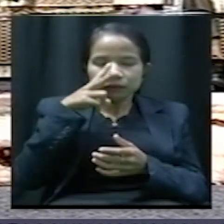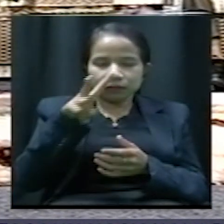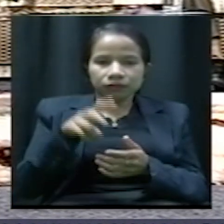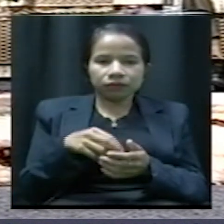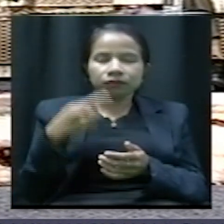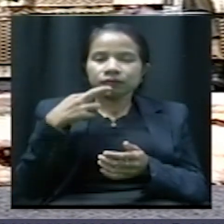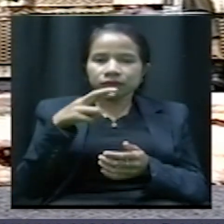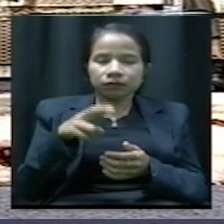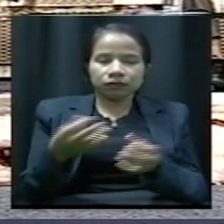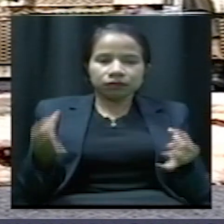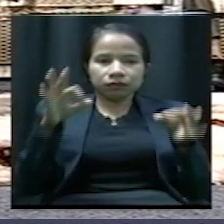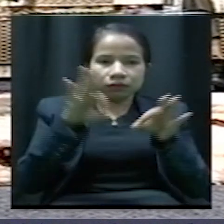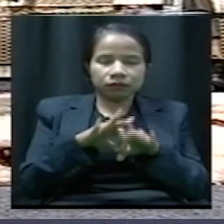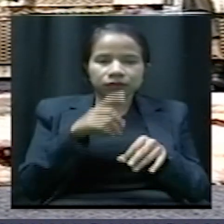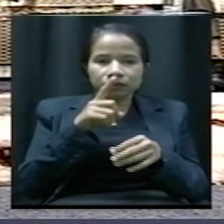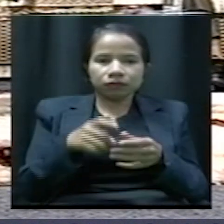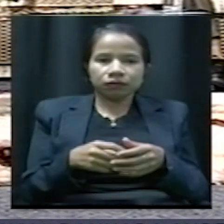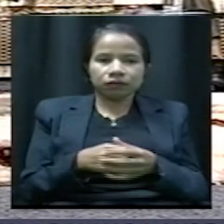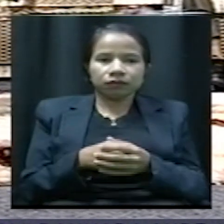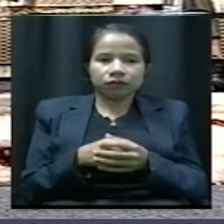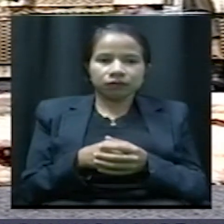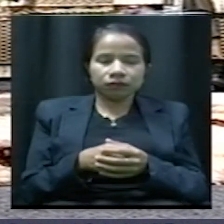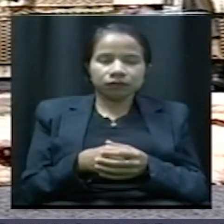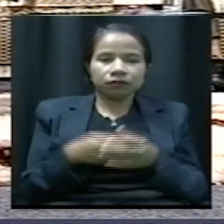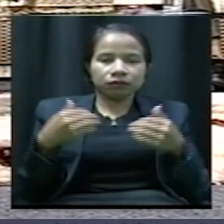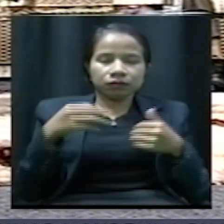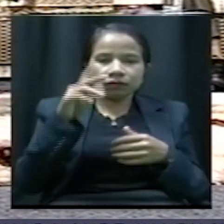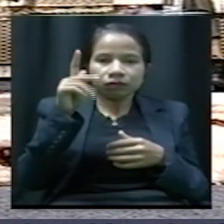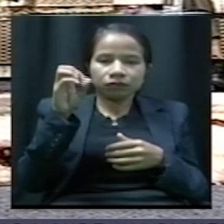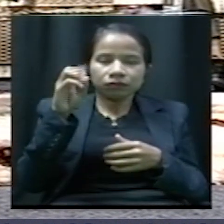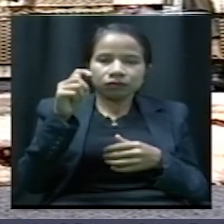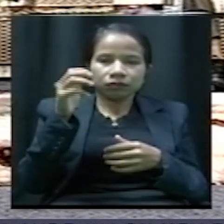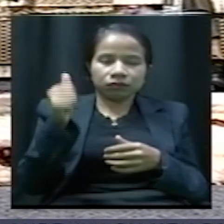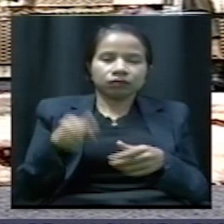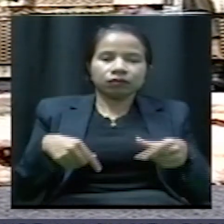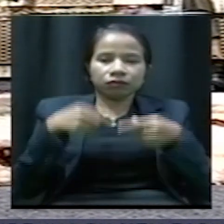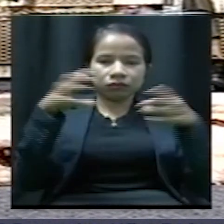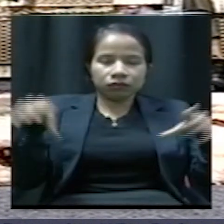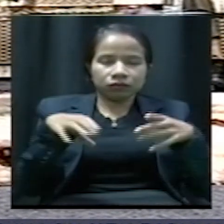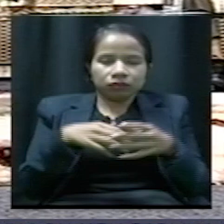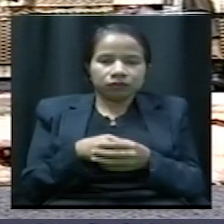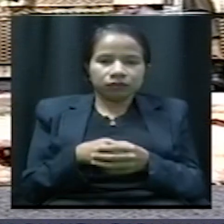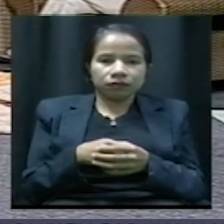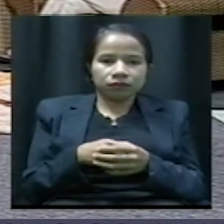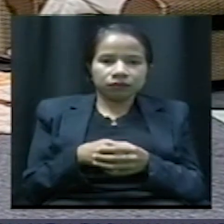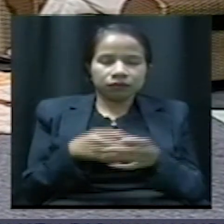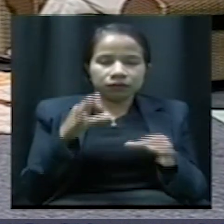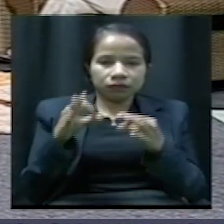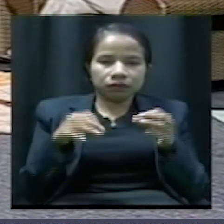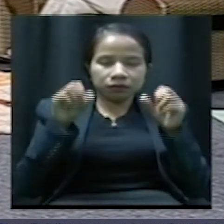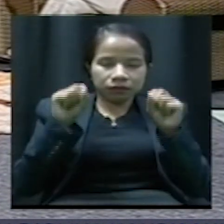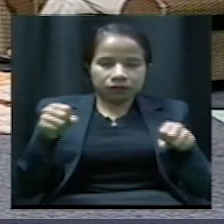observação no aminia rekomendasaun ida importante leu tenka musu kouta kota bar rekrutamento sirane i aleng idane